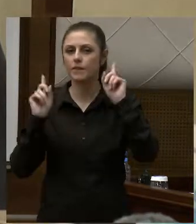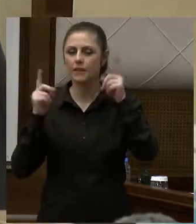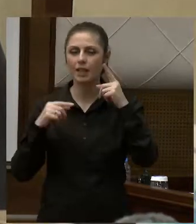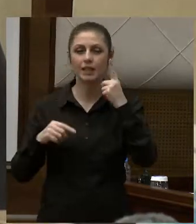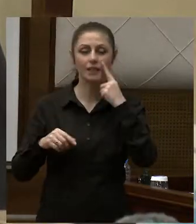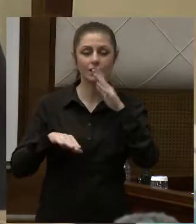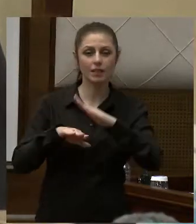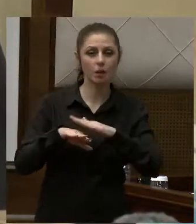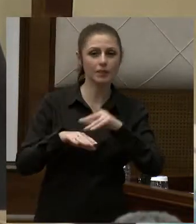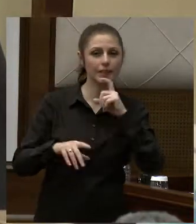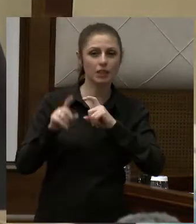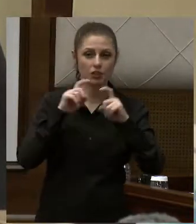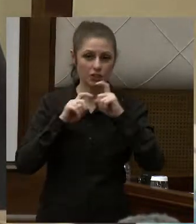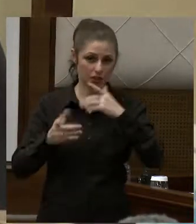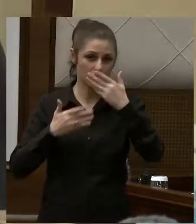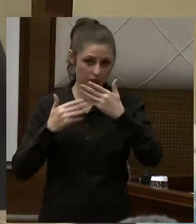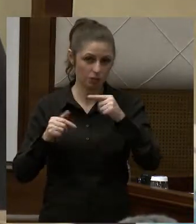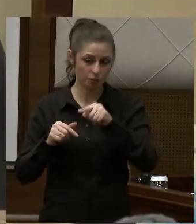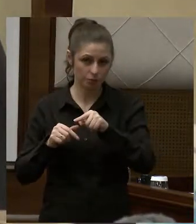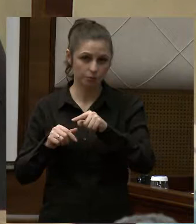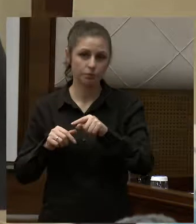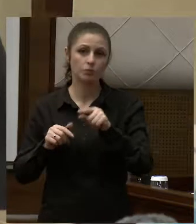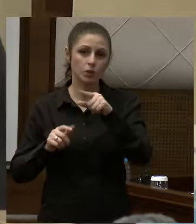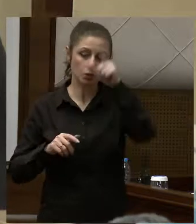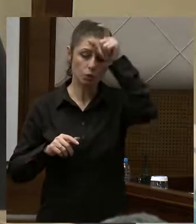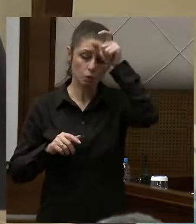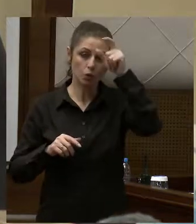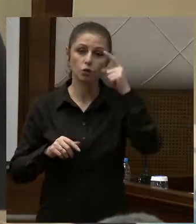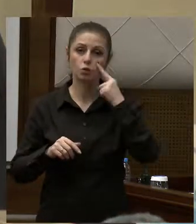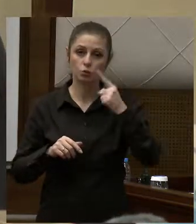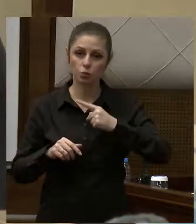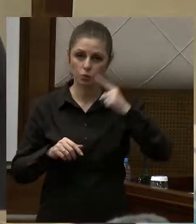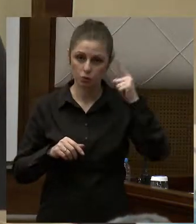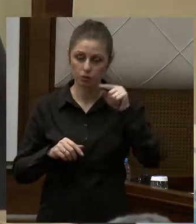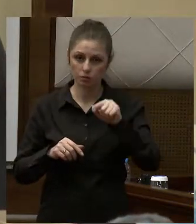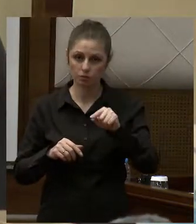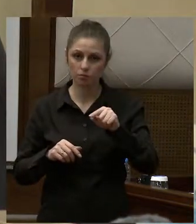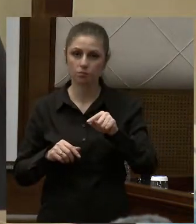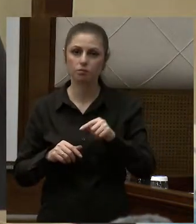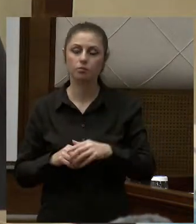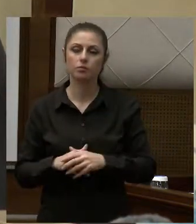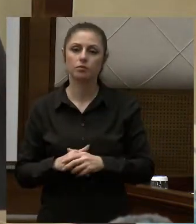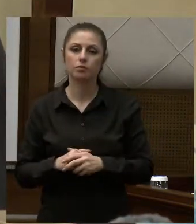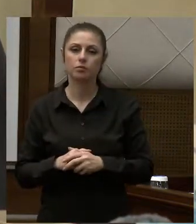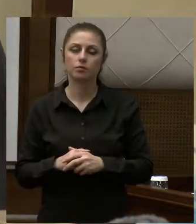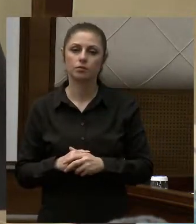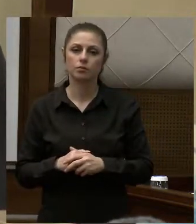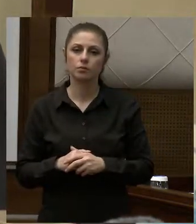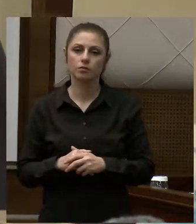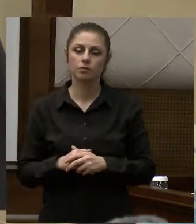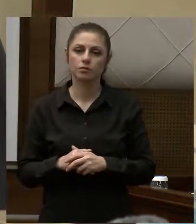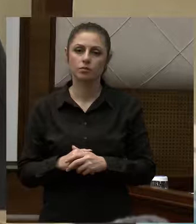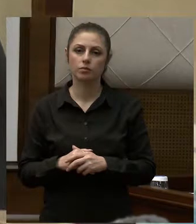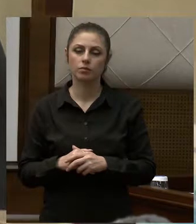yanlışlardan bahsederken ben şunu net olarak ifade etmek istiyorum. Türkiye Cumhuriyeti Sayın Cumhurbaşkanı ile, Başbakan ile, hükümeti ile, iktidarı ile, muhalefeti